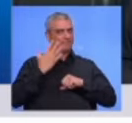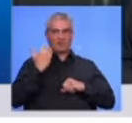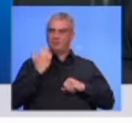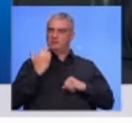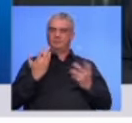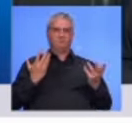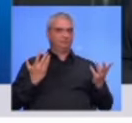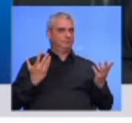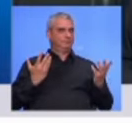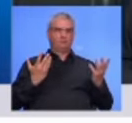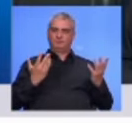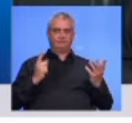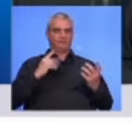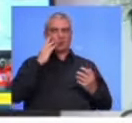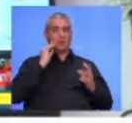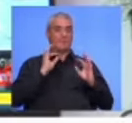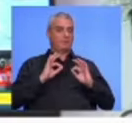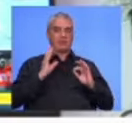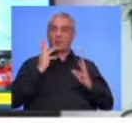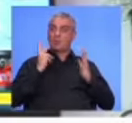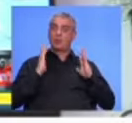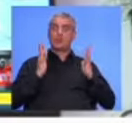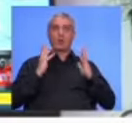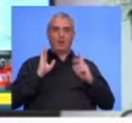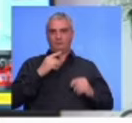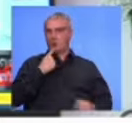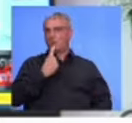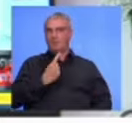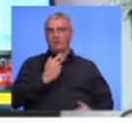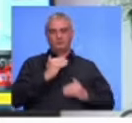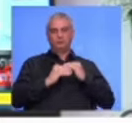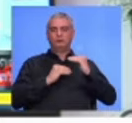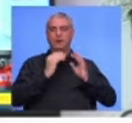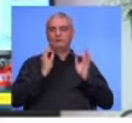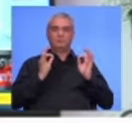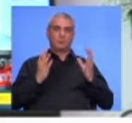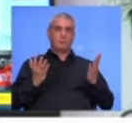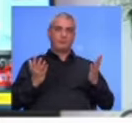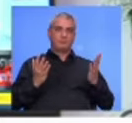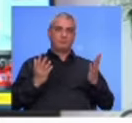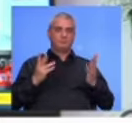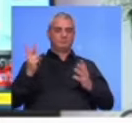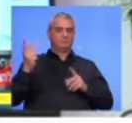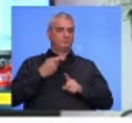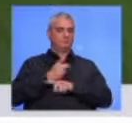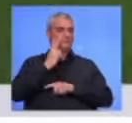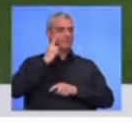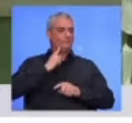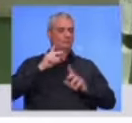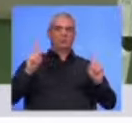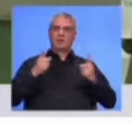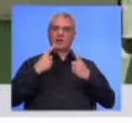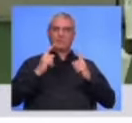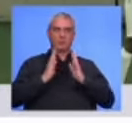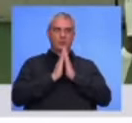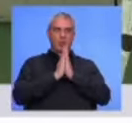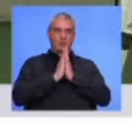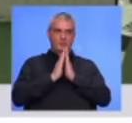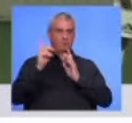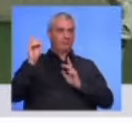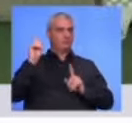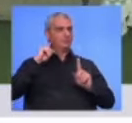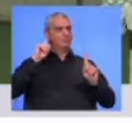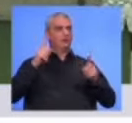היה לא כיף בכלל, היה נוראי, אפשר לומר אפילו בשלבים מסוימים. מביזוי ההמנון בתחילת המשחק שהתנגן